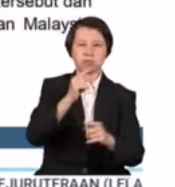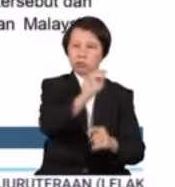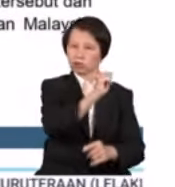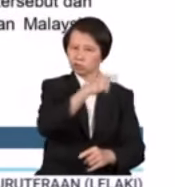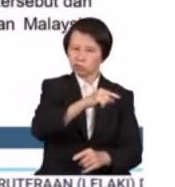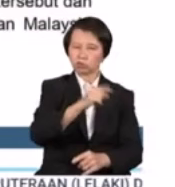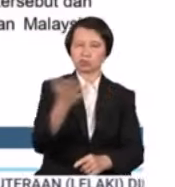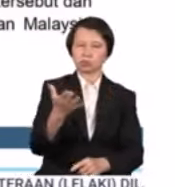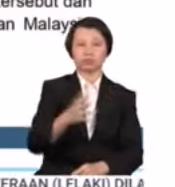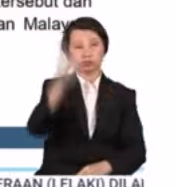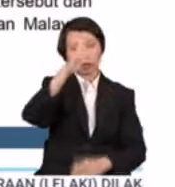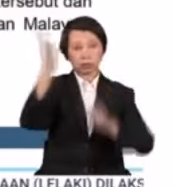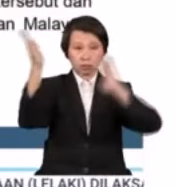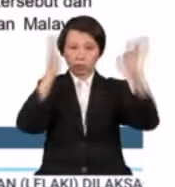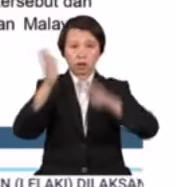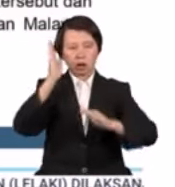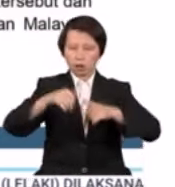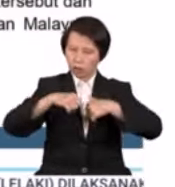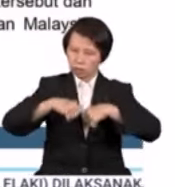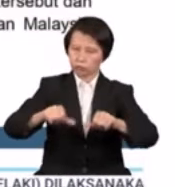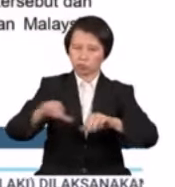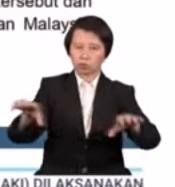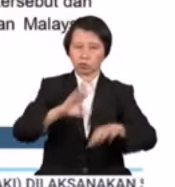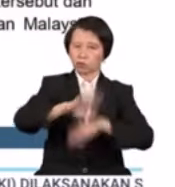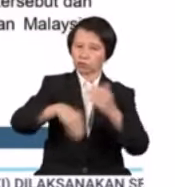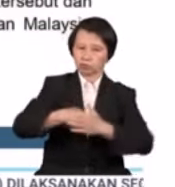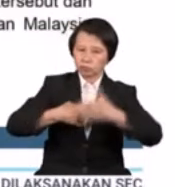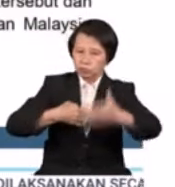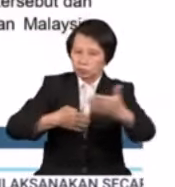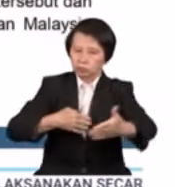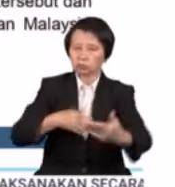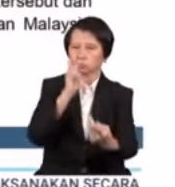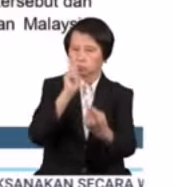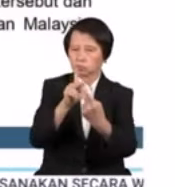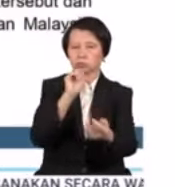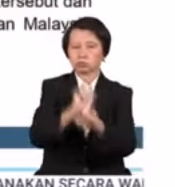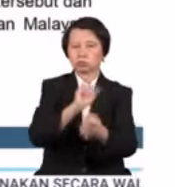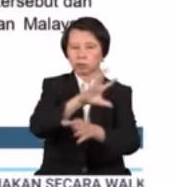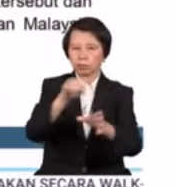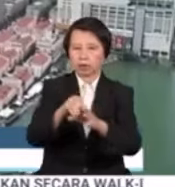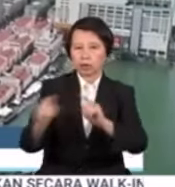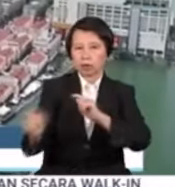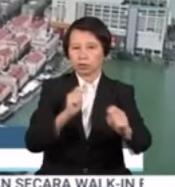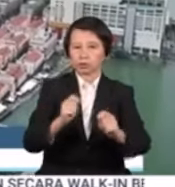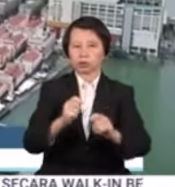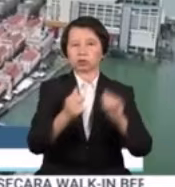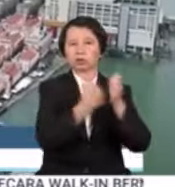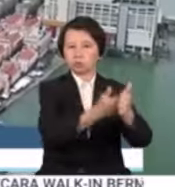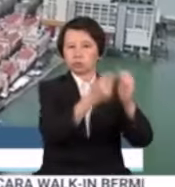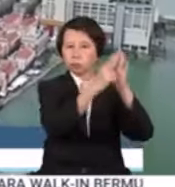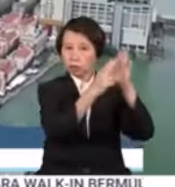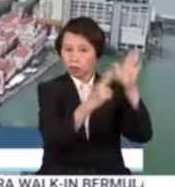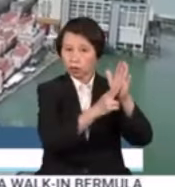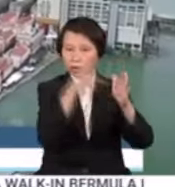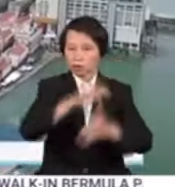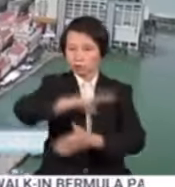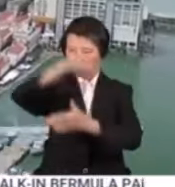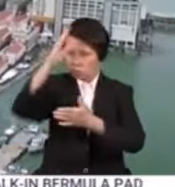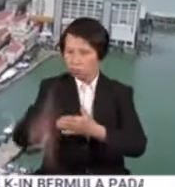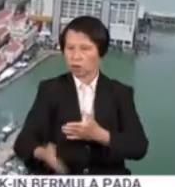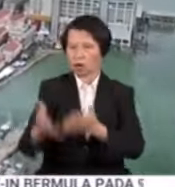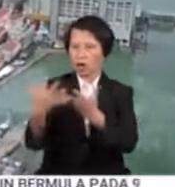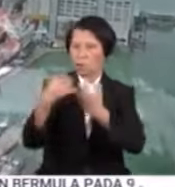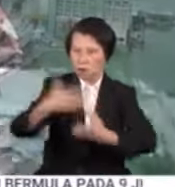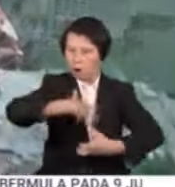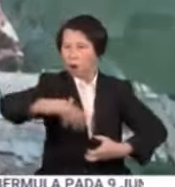negara. Kerajaan Malaysia akan terus mengambil semua langkah yang sewajarnya termasuk tindakan perundangan. Ini bagi menamatkan segala